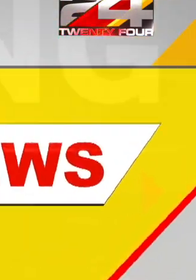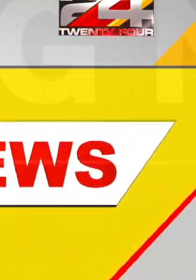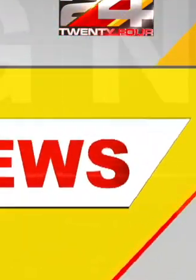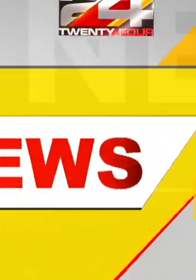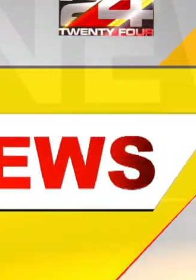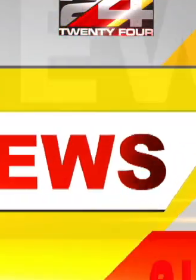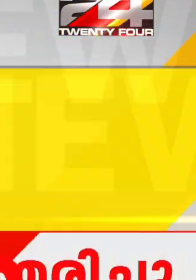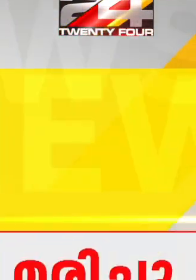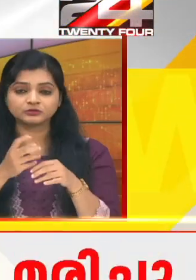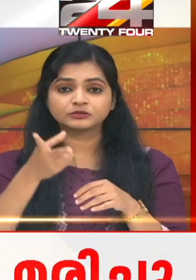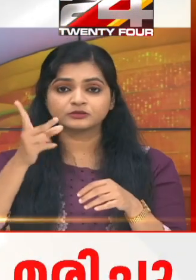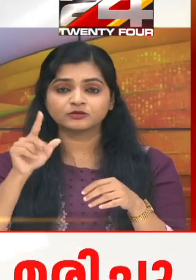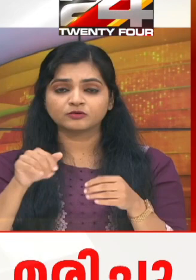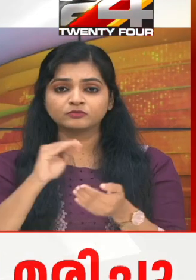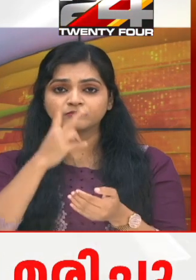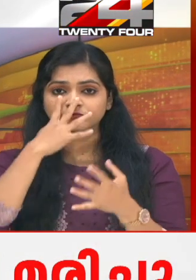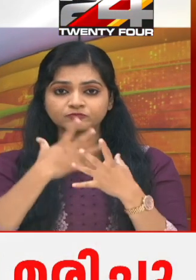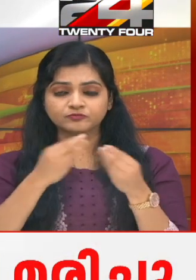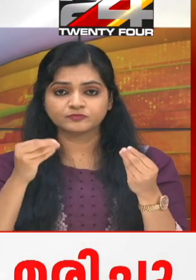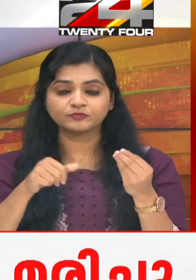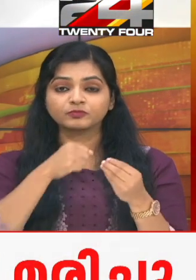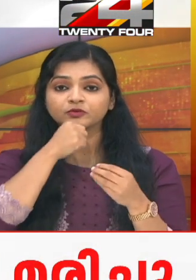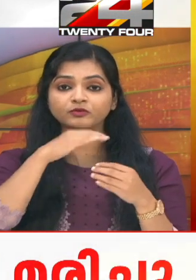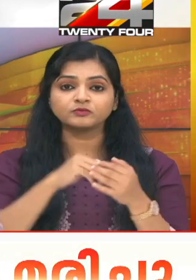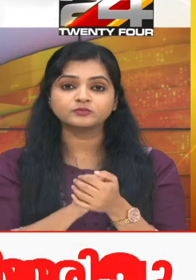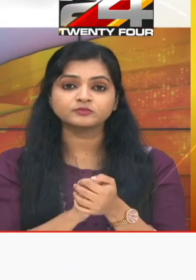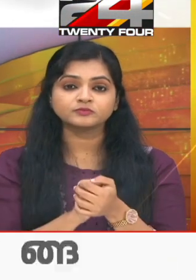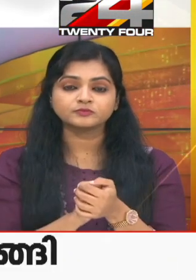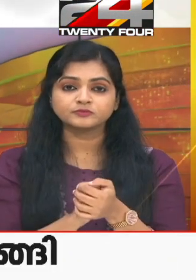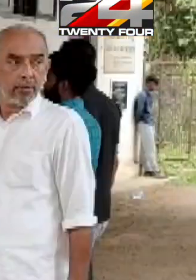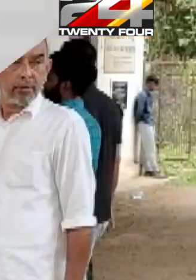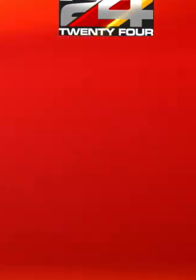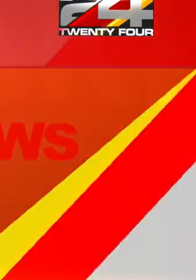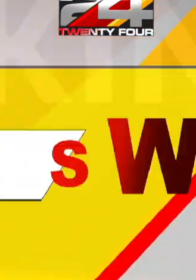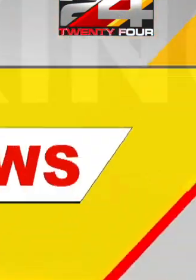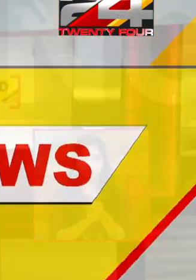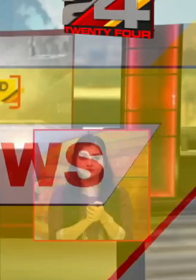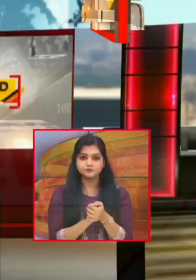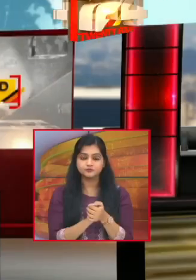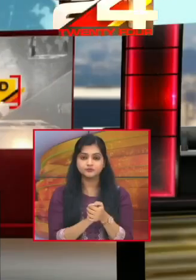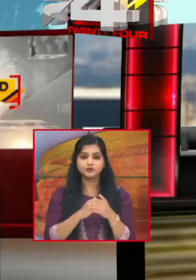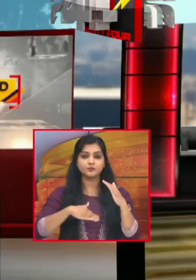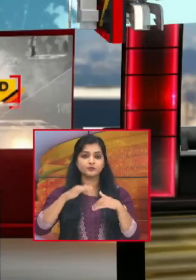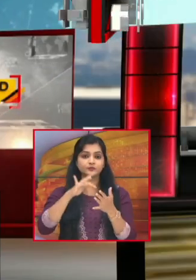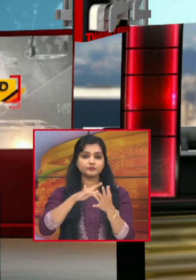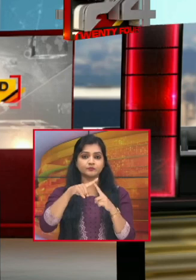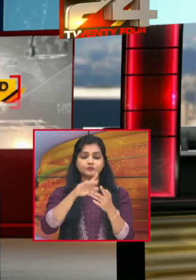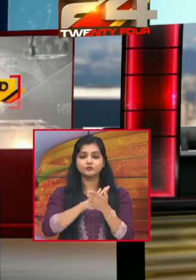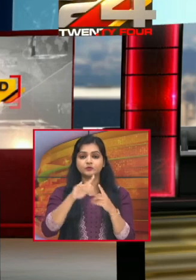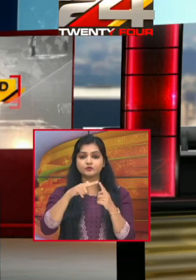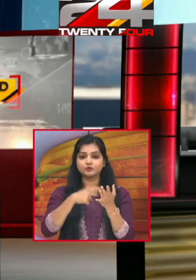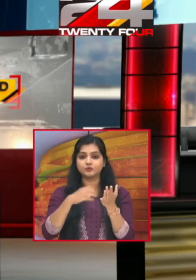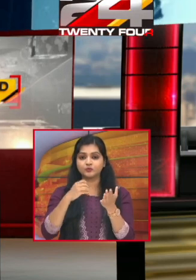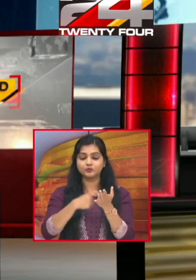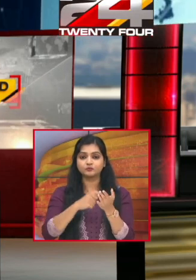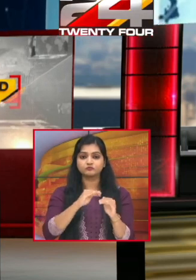ഘട്ടത്തിൽ മറ്റൊരു കുട്ടിയെ കാണാതായി. അപ്പം ഈ പായം മൂടിക്കിടക്കുന്ന ശബ്ദത്തിലൊരു ചെറിയ പ്രശ്നമുണ്ട്, അതുകൊണ്ട് ഇടപെടുകയാണ്. മലപ്പുറം തിരൂരിൽ കുട്ടികൾ കുളത്തിൽ വീണ്